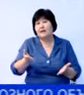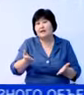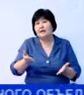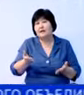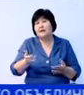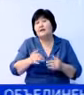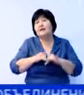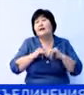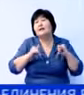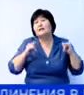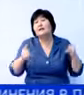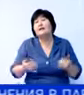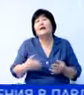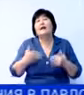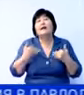резистентность к